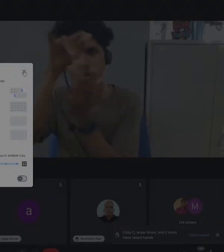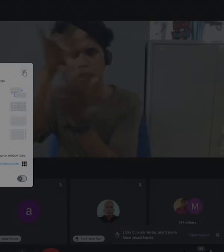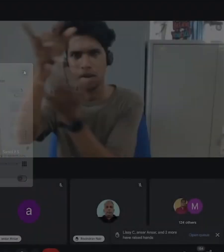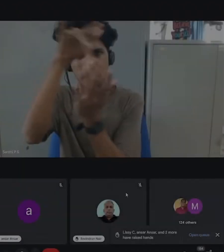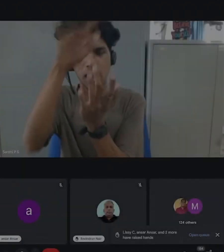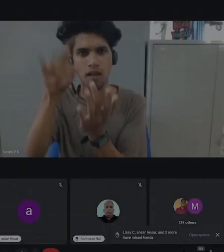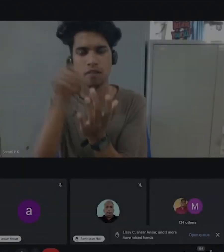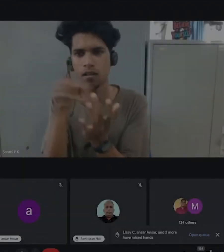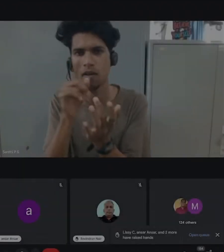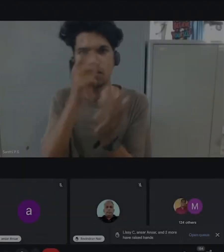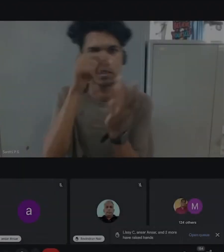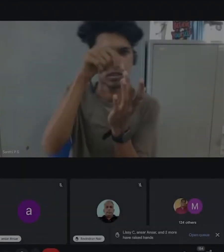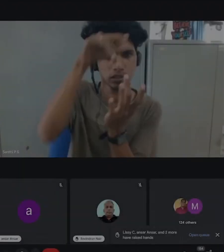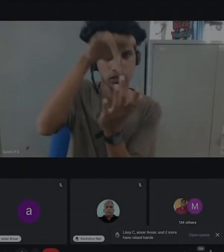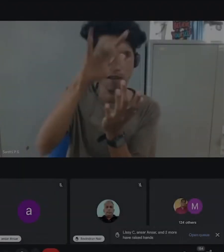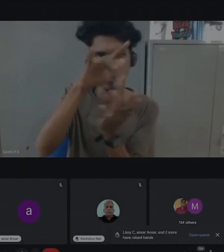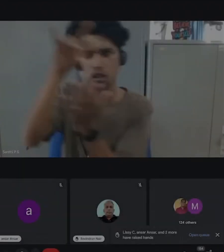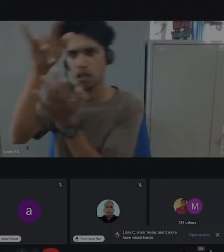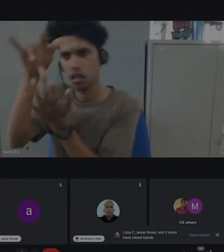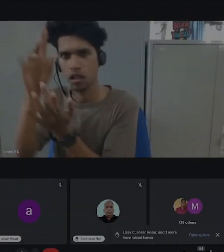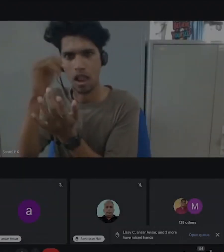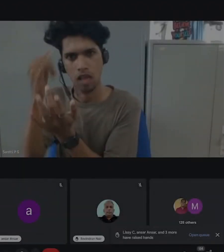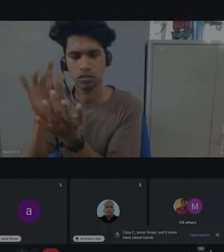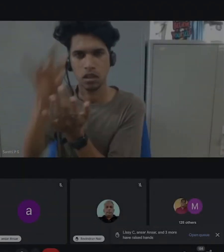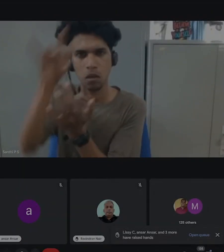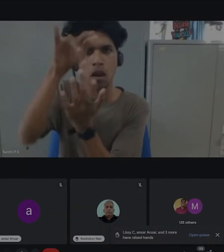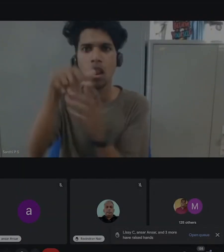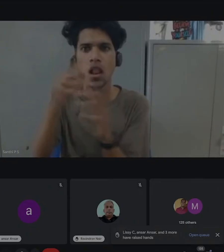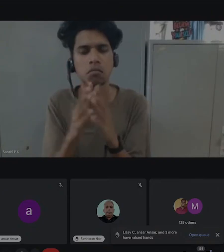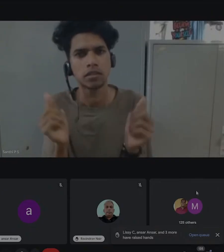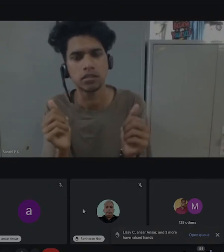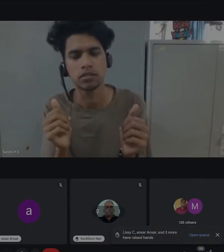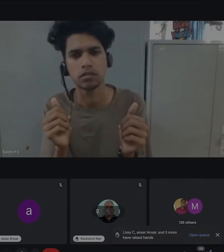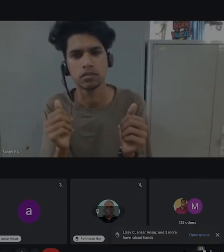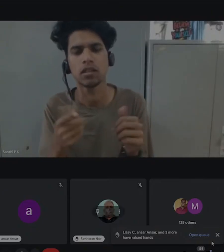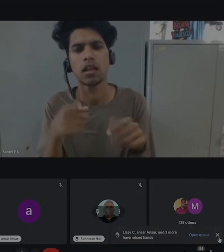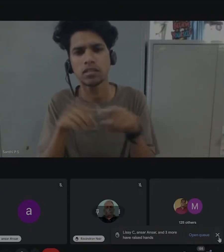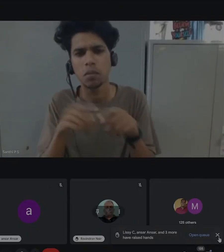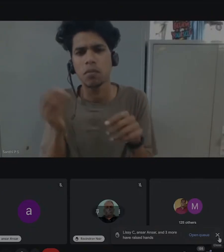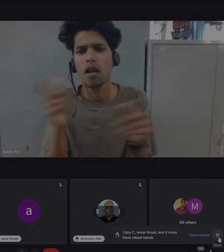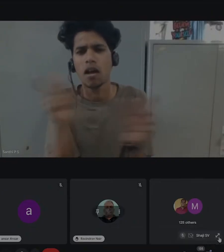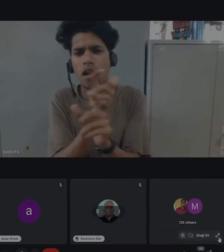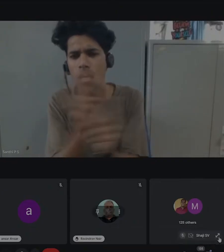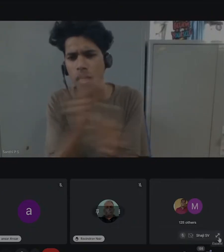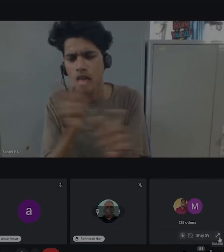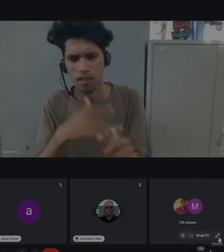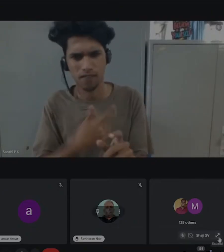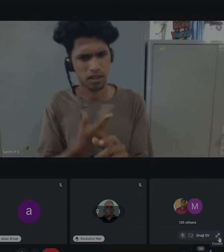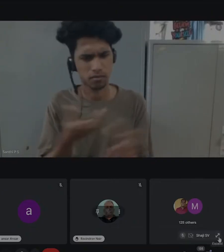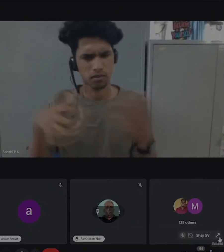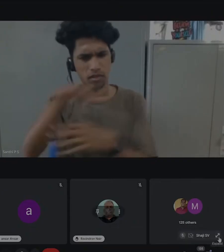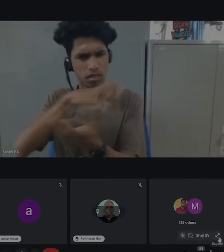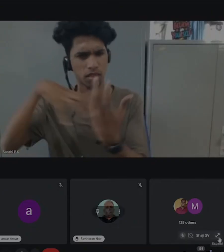ചെയ്യും. അതുപോലെ സെൻറ്റൻസ് പറയുമ്പോൾ വേർഡ്സ് തമ്മിൽ ഷഫിളാവും. അതായത് ഇപ്പോൾ 2 വാക്കുള്ളൊരു സെൻറ്റൻസ് ആണെങ്കിൽ, 2 വേർഡ്സ് ഉള്ള